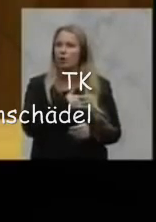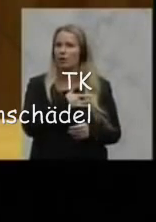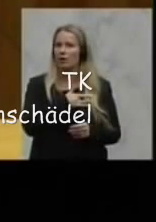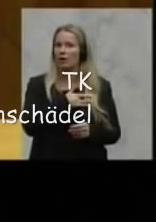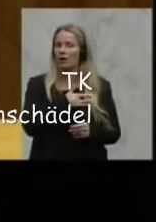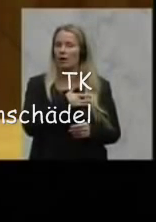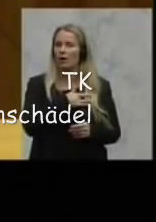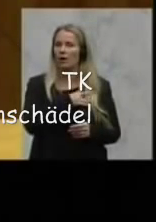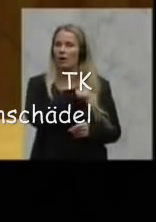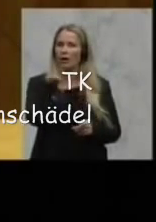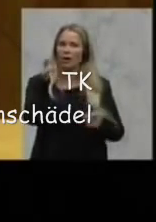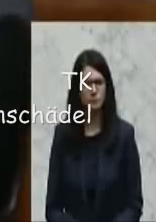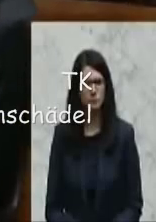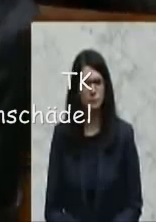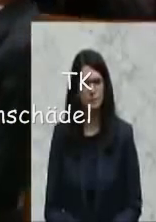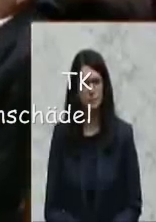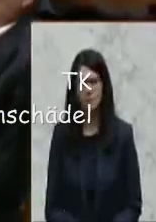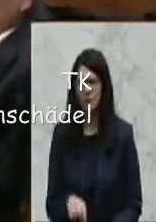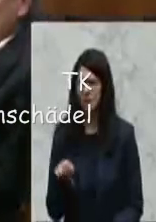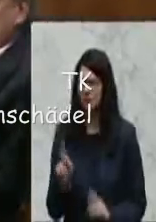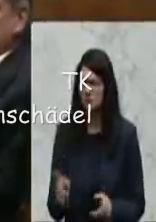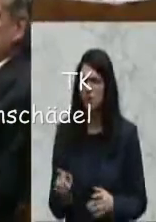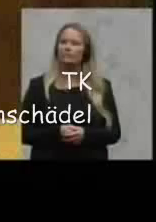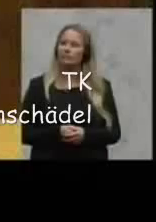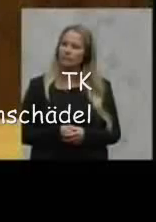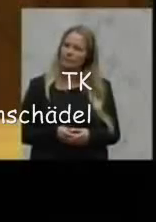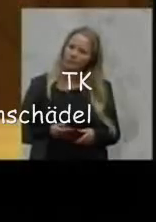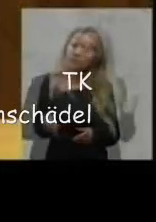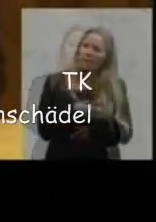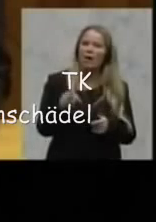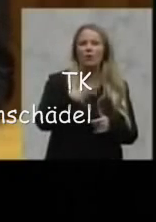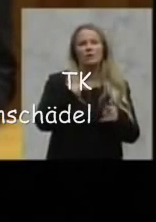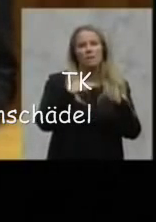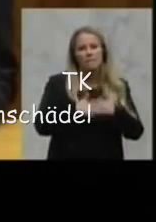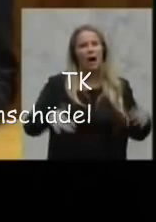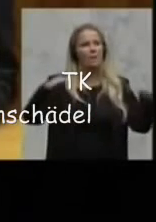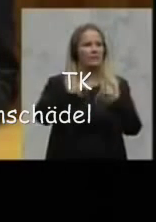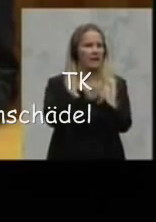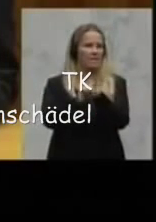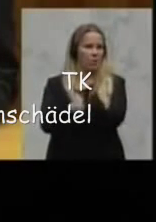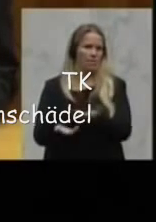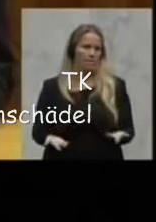na, dir wird's aber gefallen. Servus, Opa. Scheidet frisch!